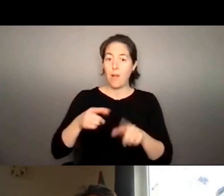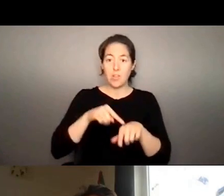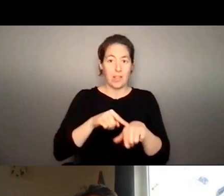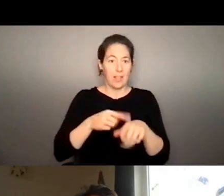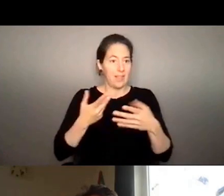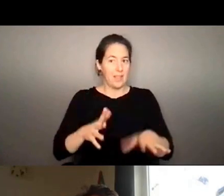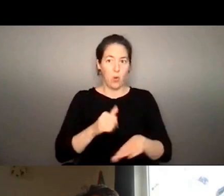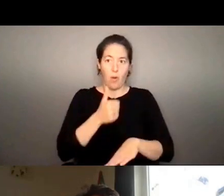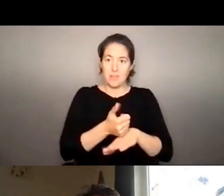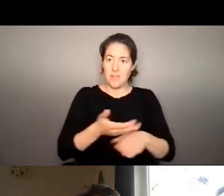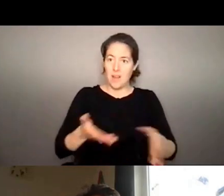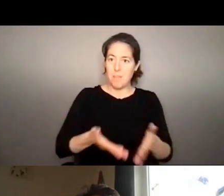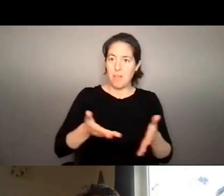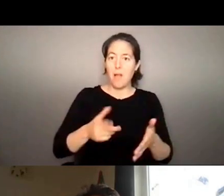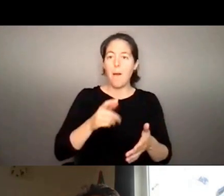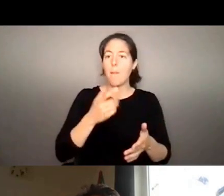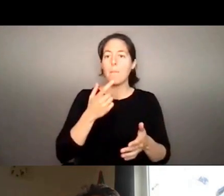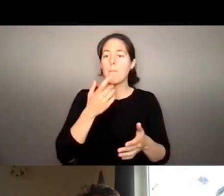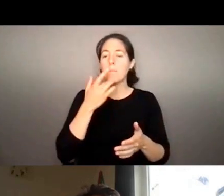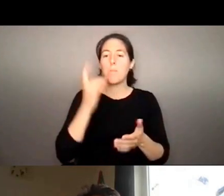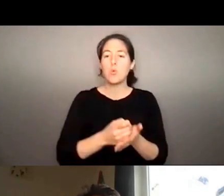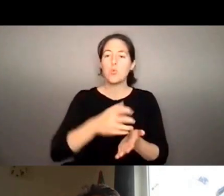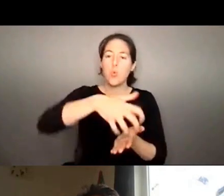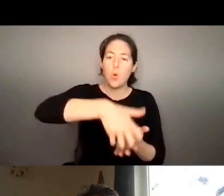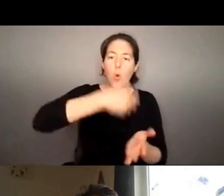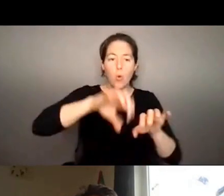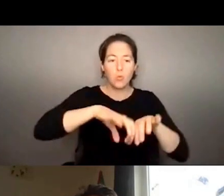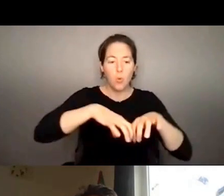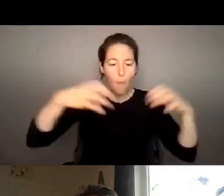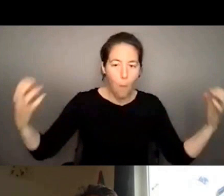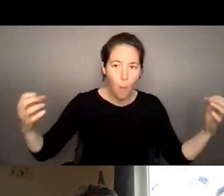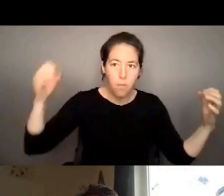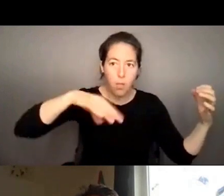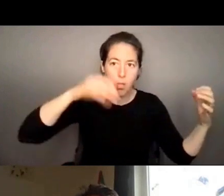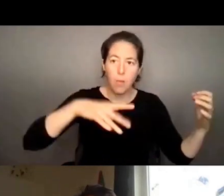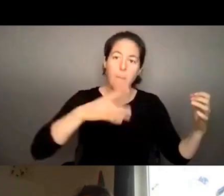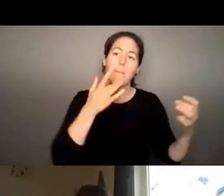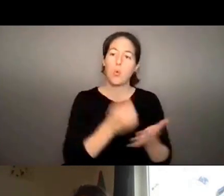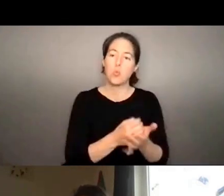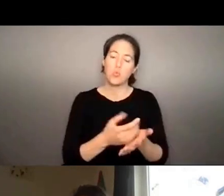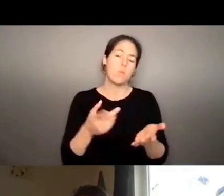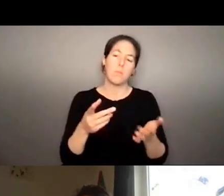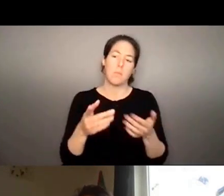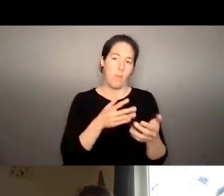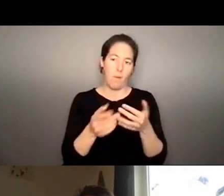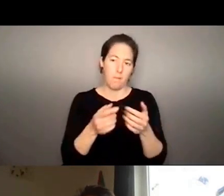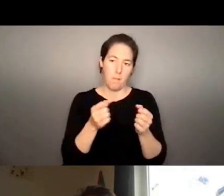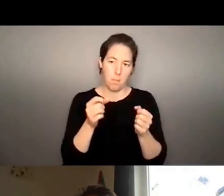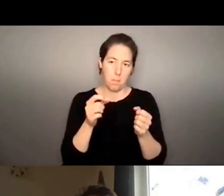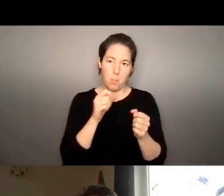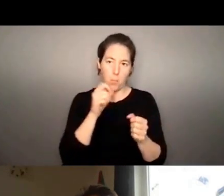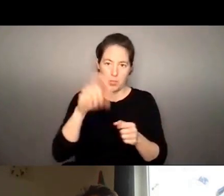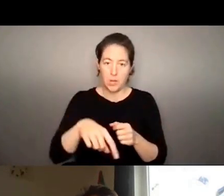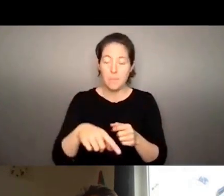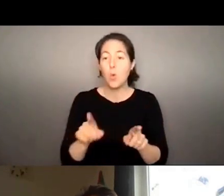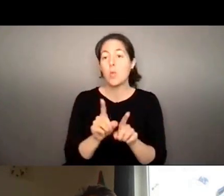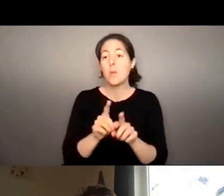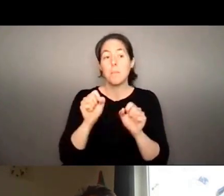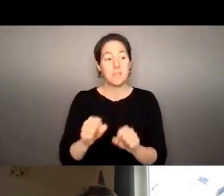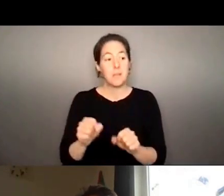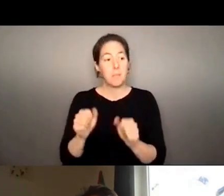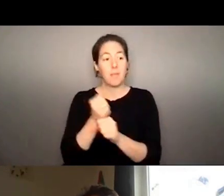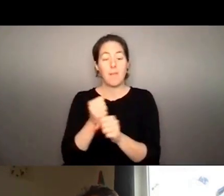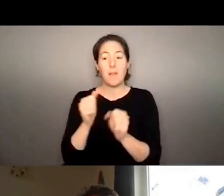ouvrir le sol. Fait qu'une autre technique qu'on peut utiliser, c'est de travailler en paillis. Hein, comme on rajouterait